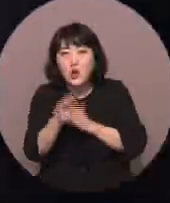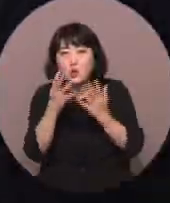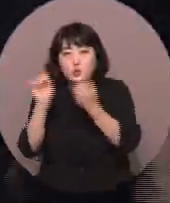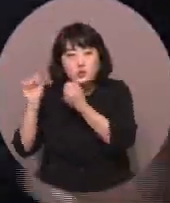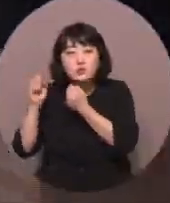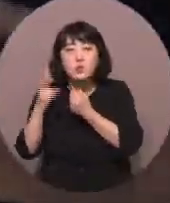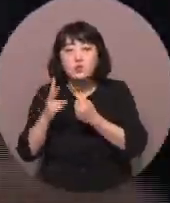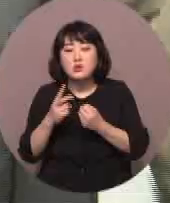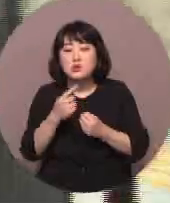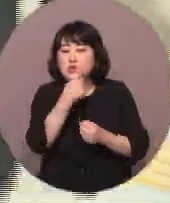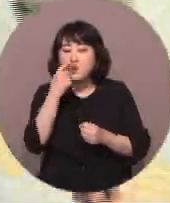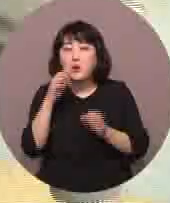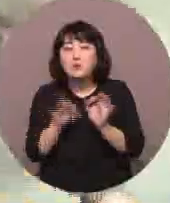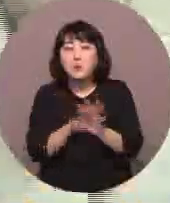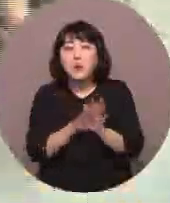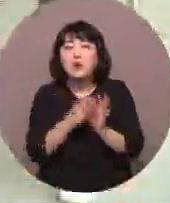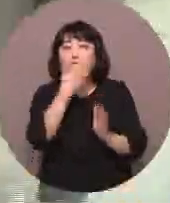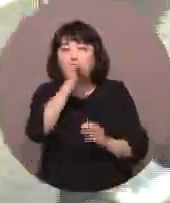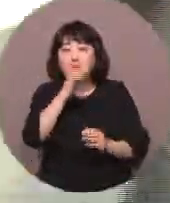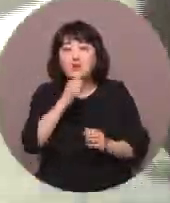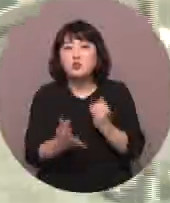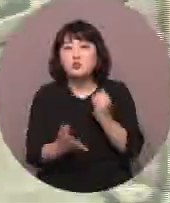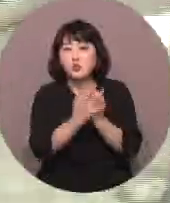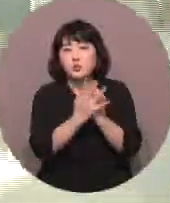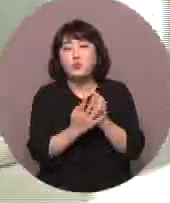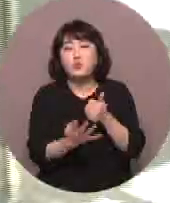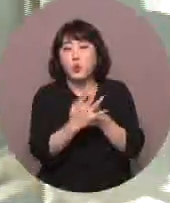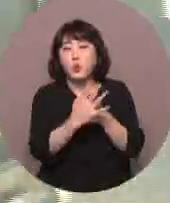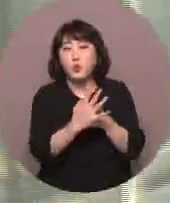우려가 있다 며 구속영장을 발부 했습니다